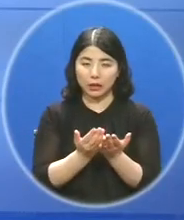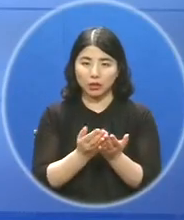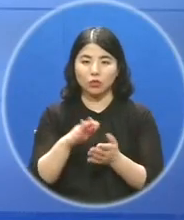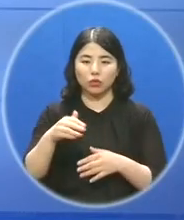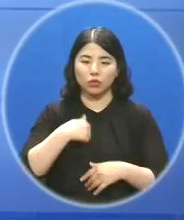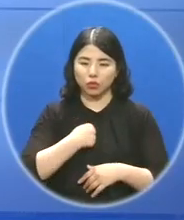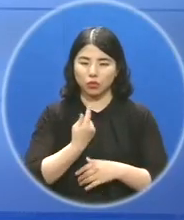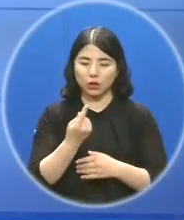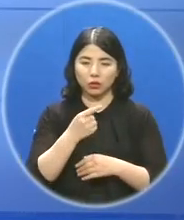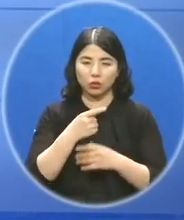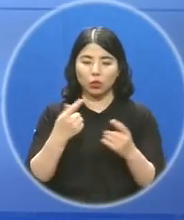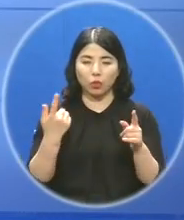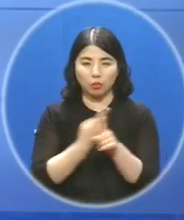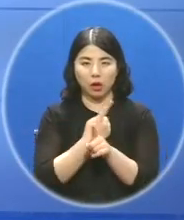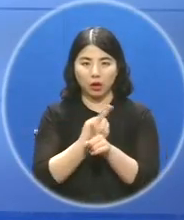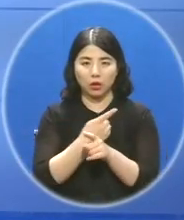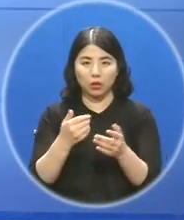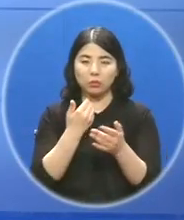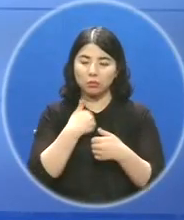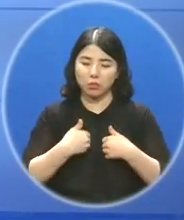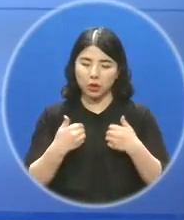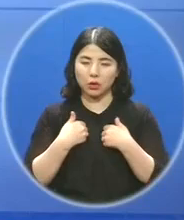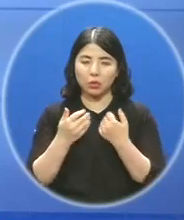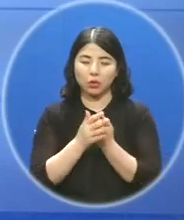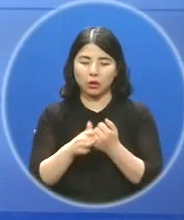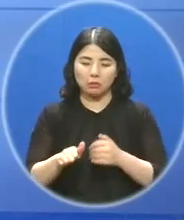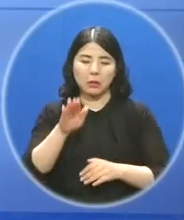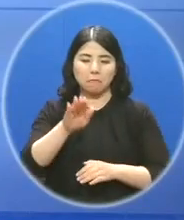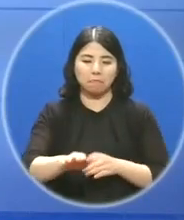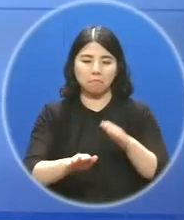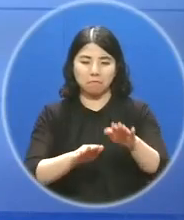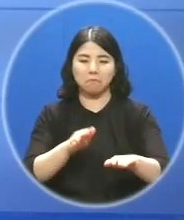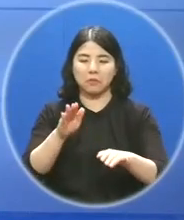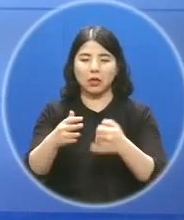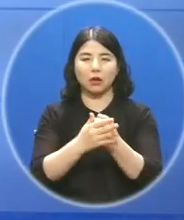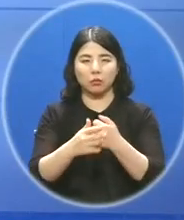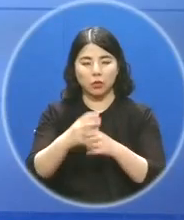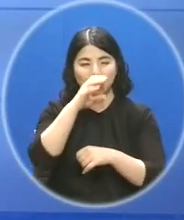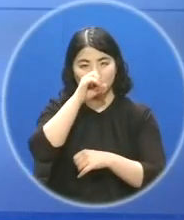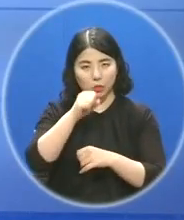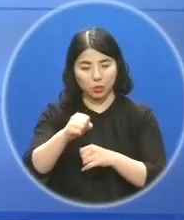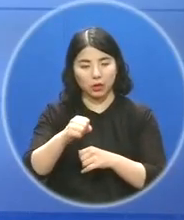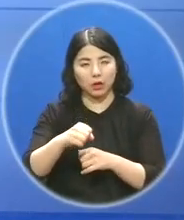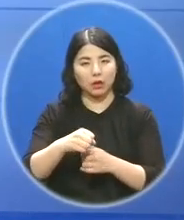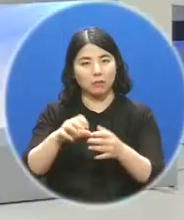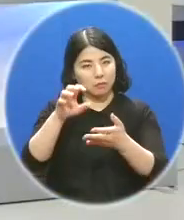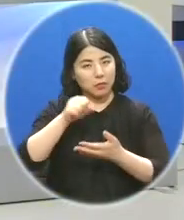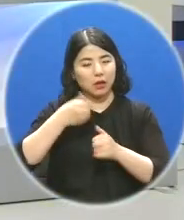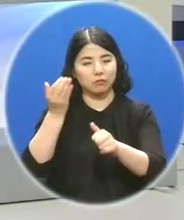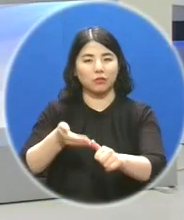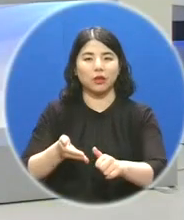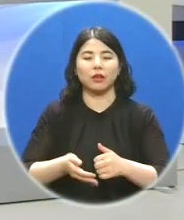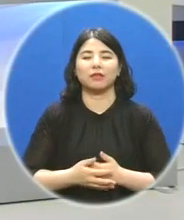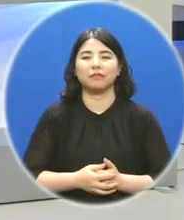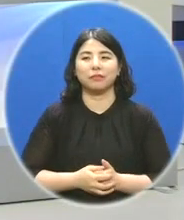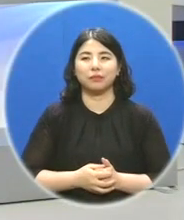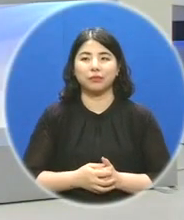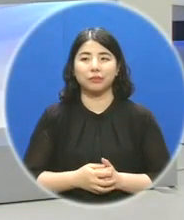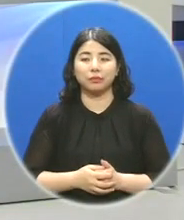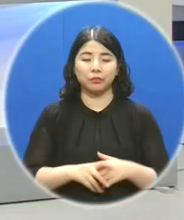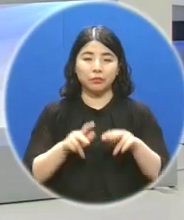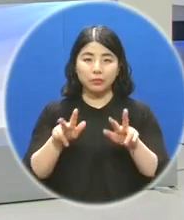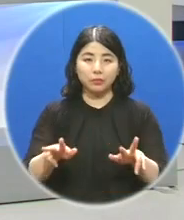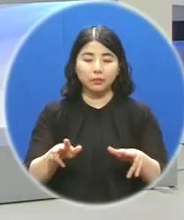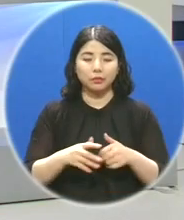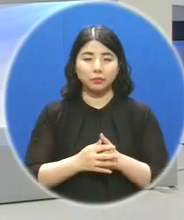스스로가 변해야 된다는 것들 때문에 한 발짝씩 나가고 있는 거거든요. 네. 그런 측면에서 좀 긍정적으로 좀 받아들이도록 하겠습니다. 네, 그렇군요. 네,